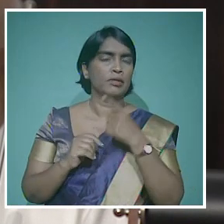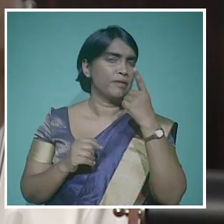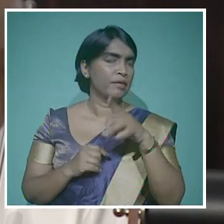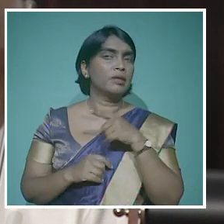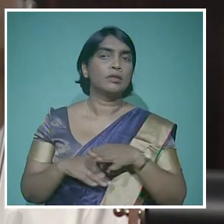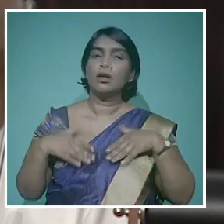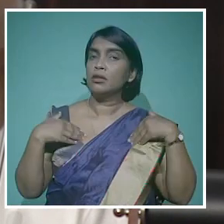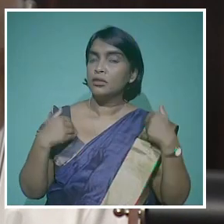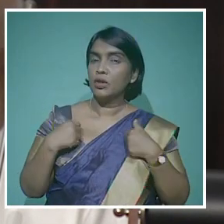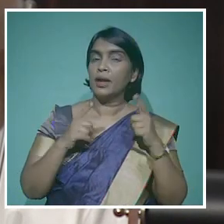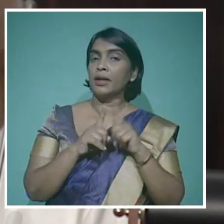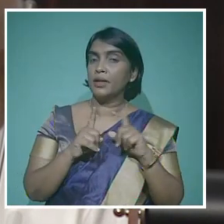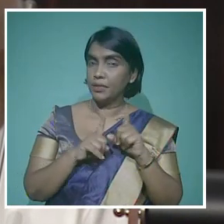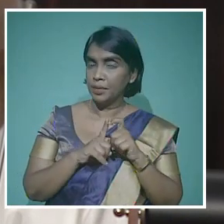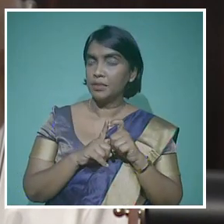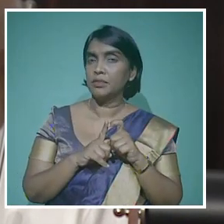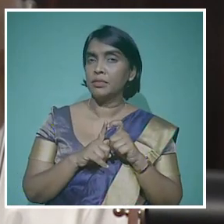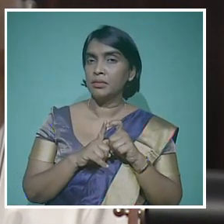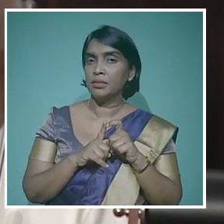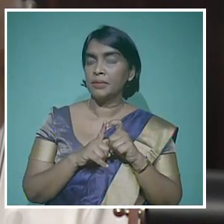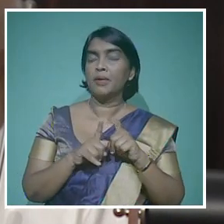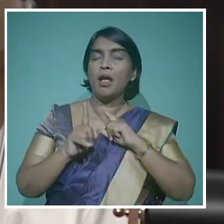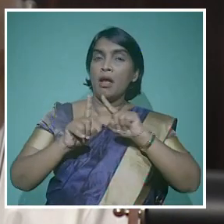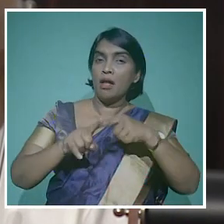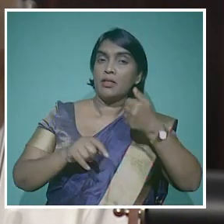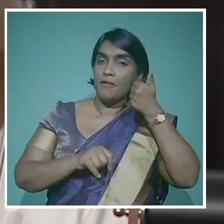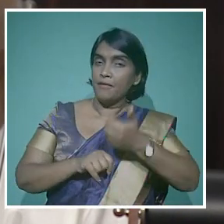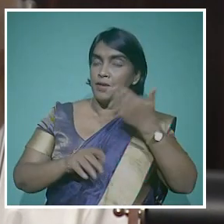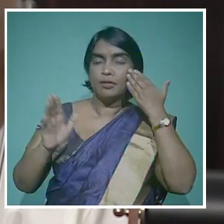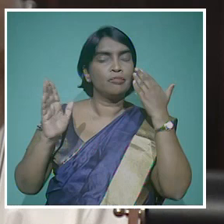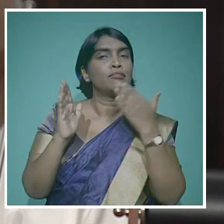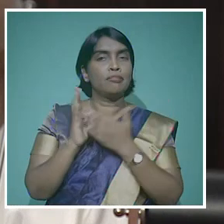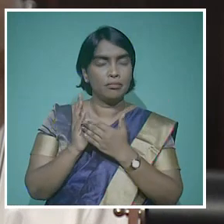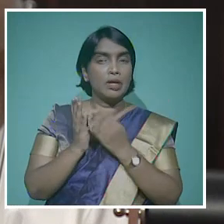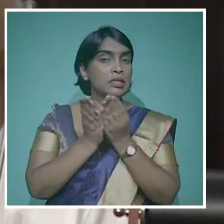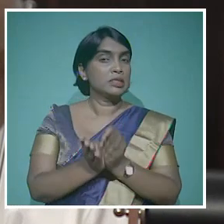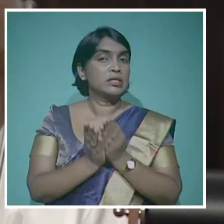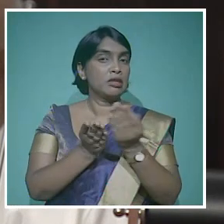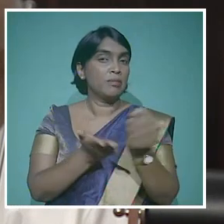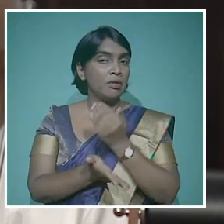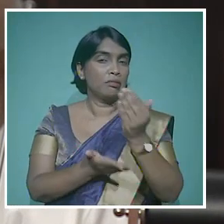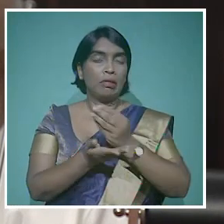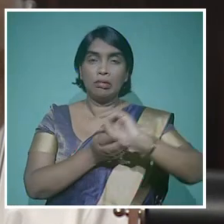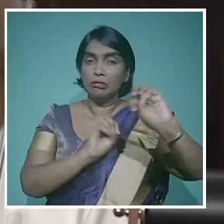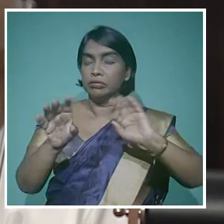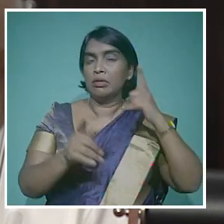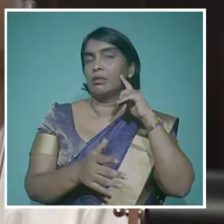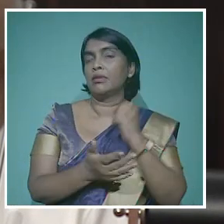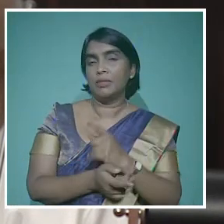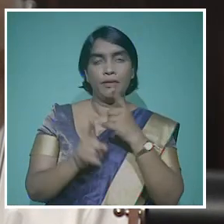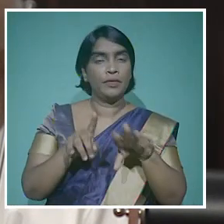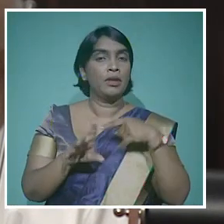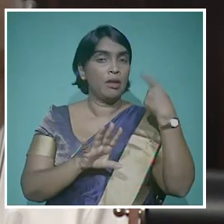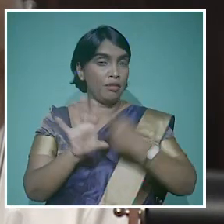බැවින් සෞඛ්‍ය අධ්‍යාපනය හා අනිකුත් වැදගත් ශාස්ත්‍ර වෙත සම්පත් වෙන් කිරීම දුෂ්කර වී ඇත. ඒ අනුව ඉදිරි